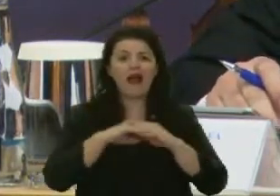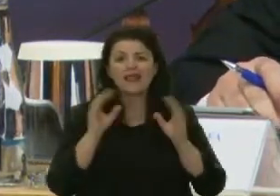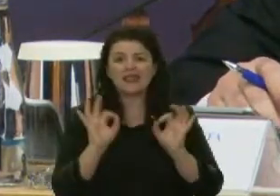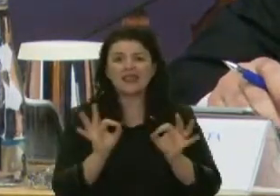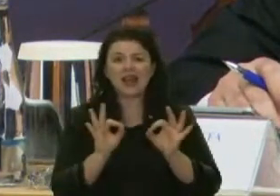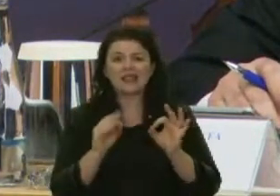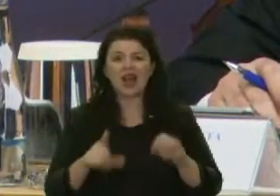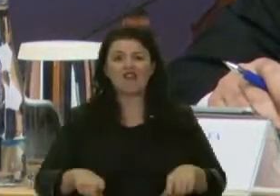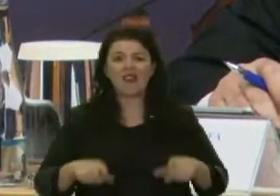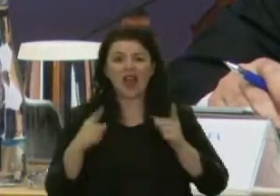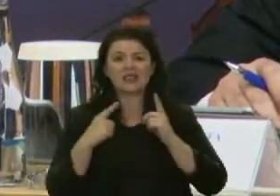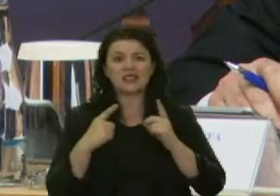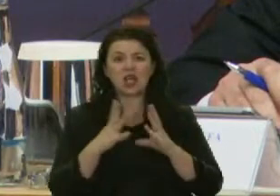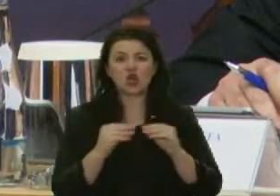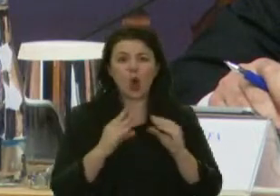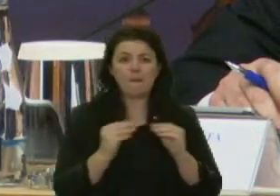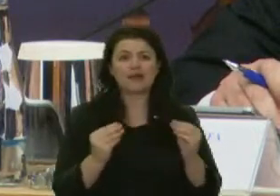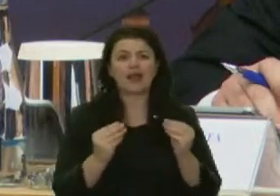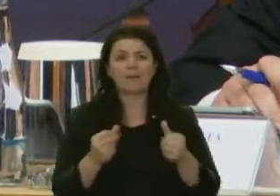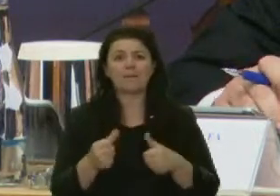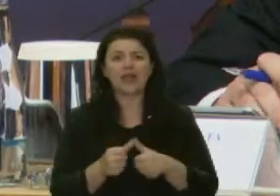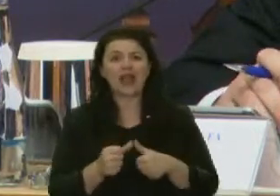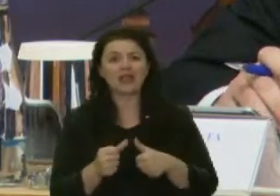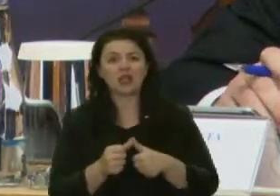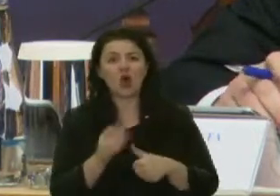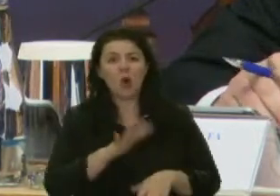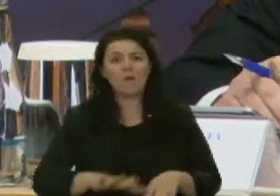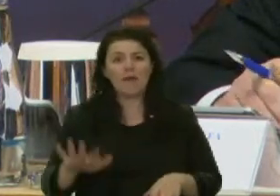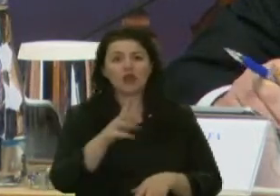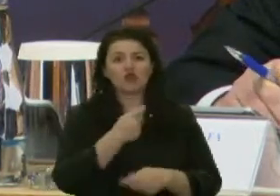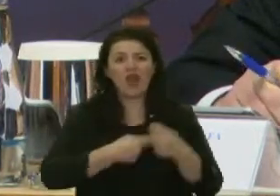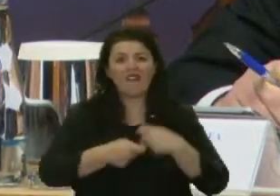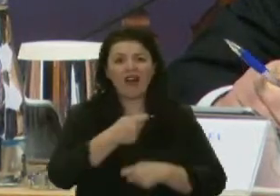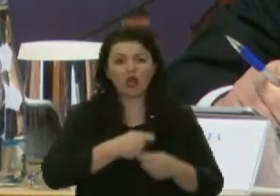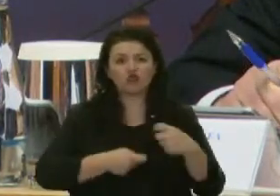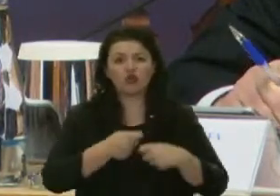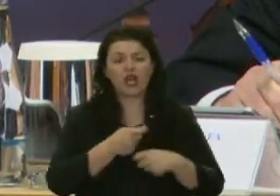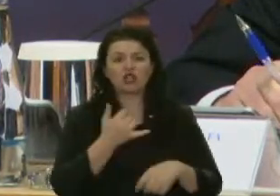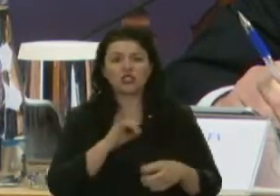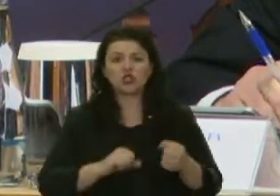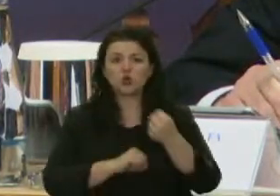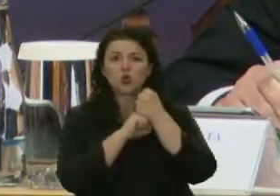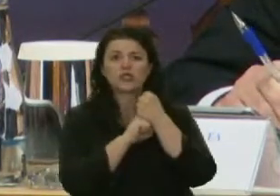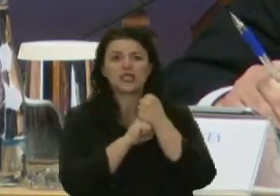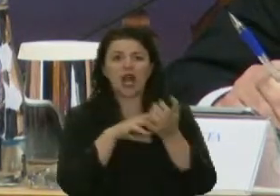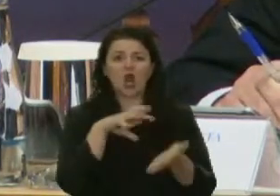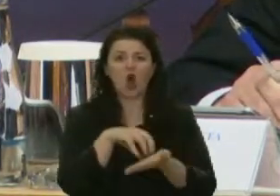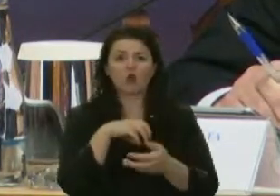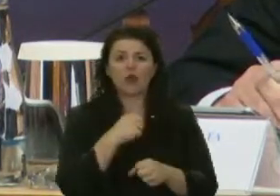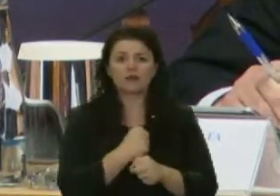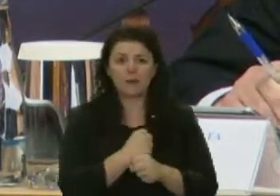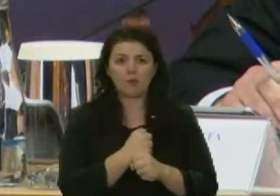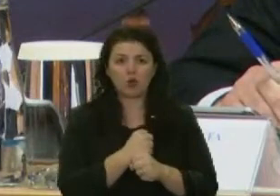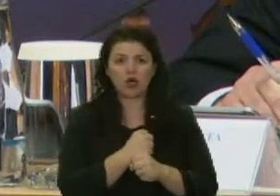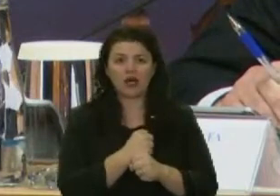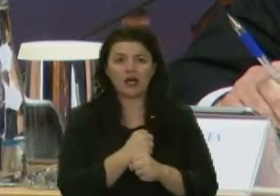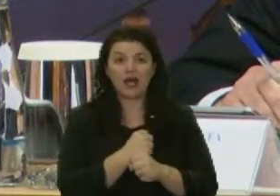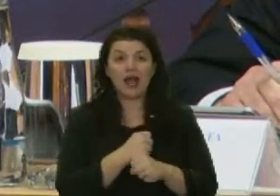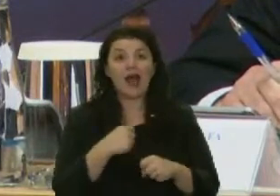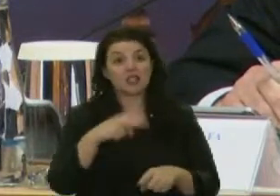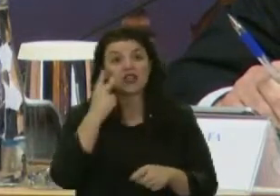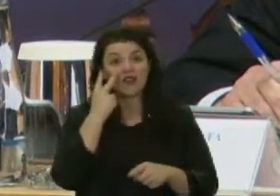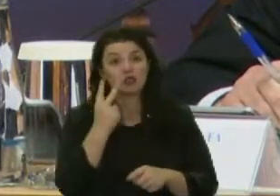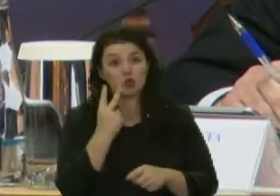România un oraș prietenos cu mediul de afaceri și de susținerea locurilor de muncă și ați